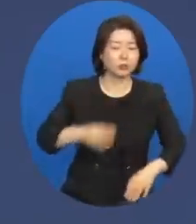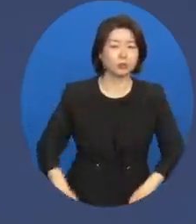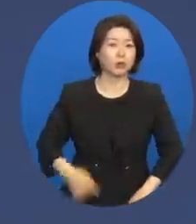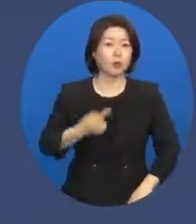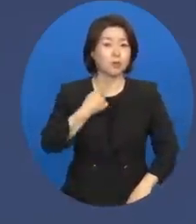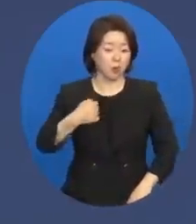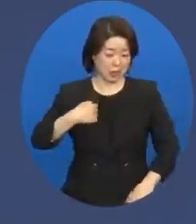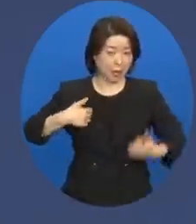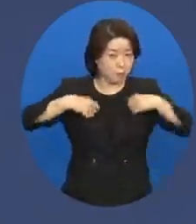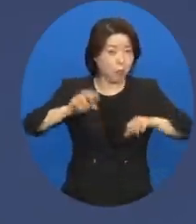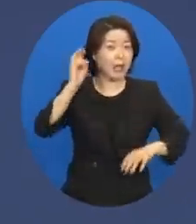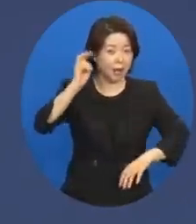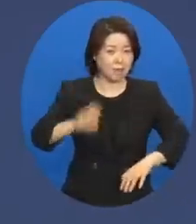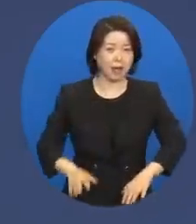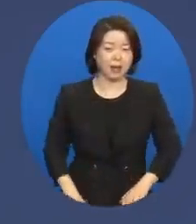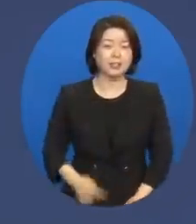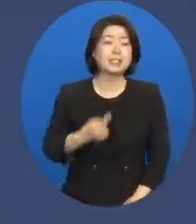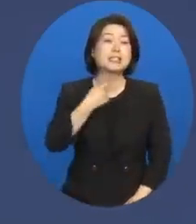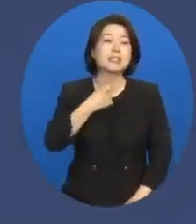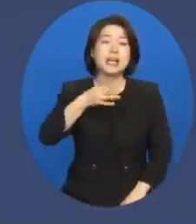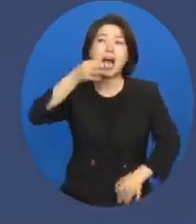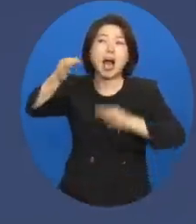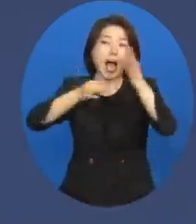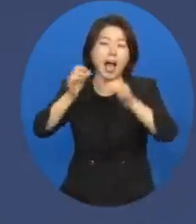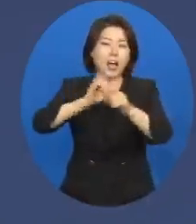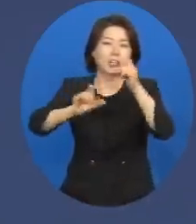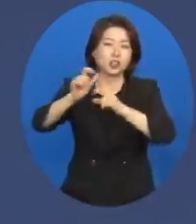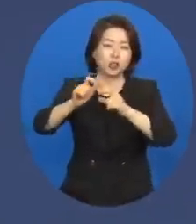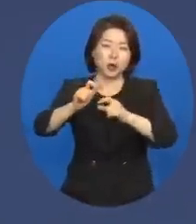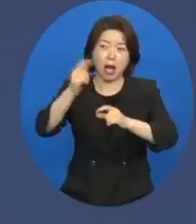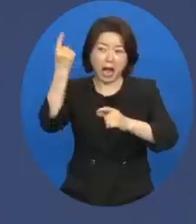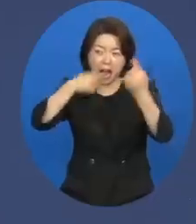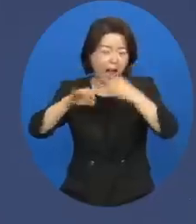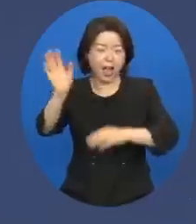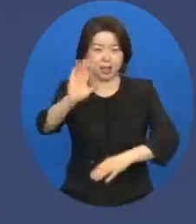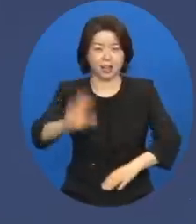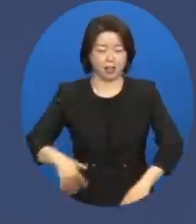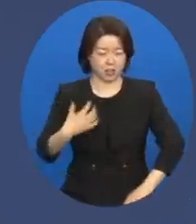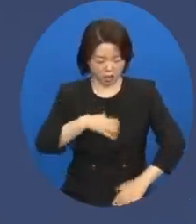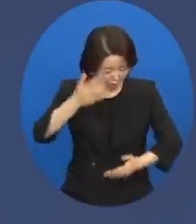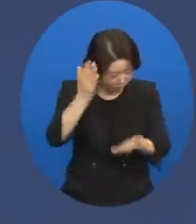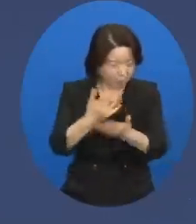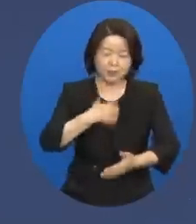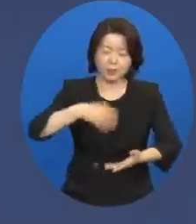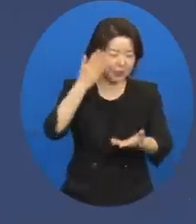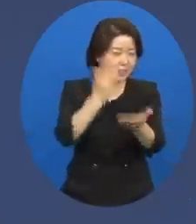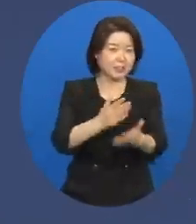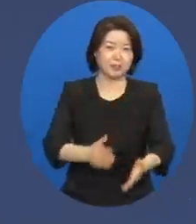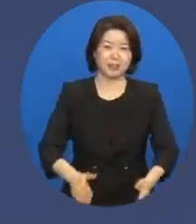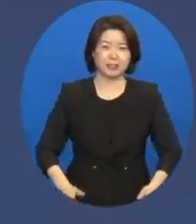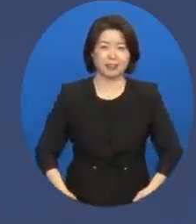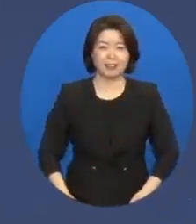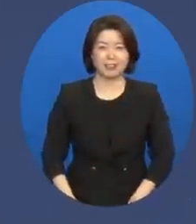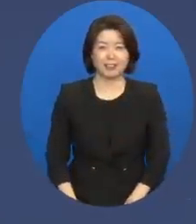그래서 그냥 이 소리 이상 더 안 쉬어요. 걱정하지도 마세요. 걱정하지도 마세요.